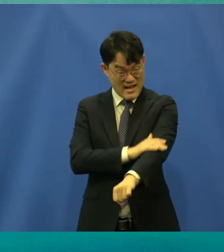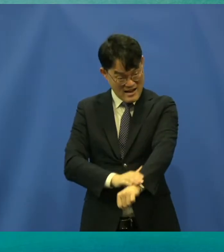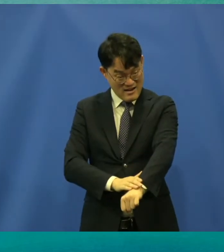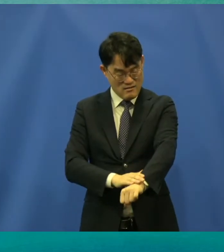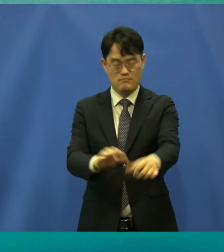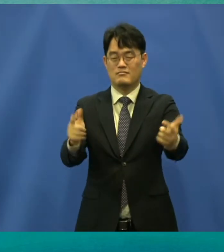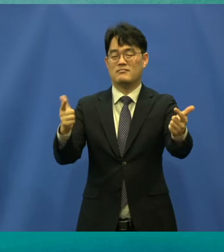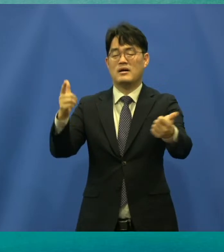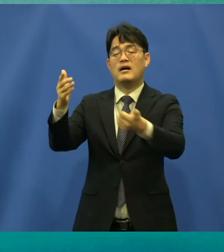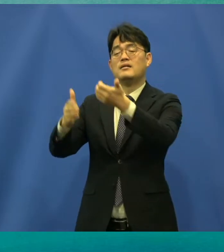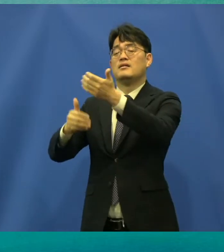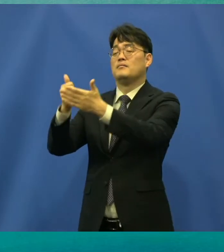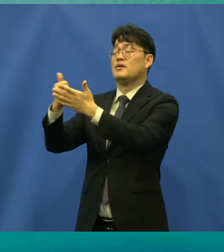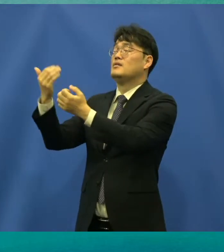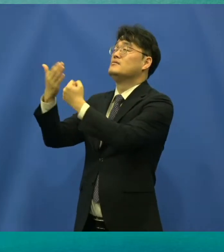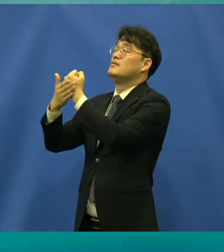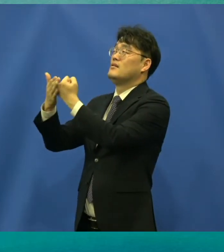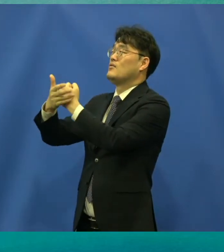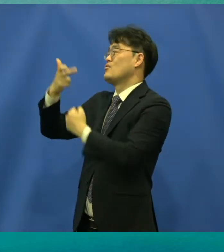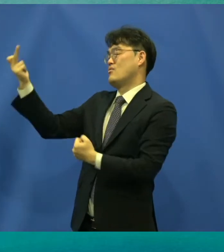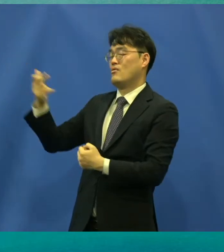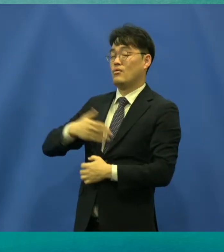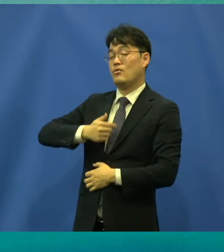하나님의 은혜가 그만큼 크다는 것입니다.